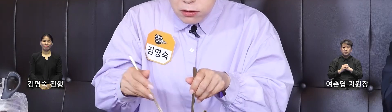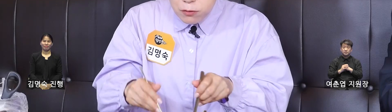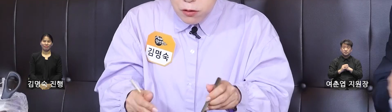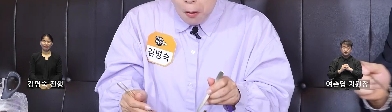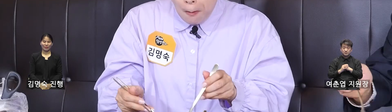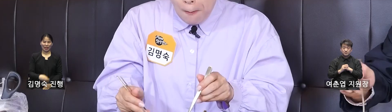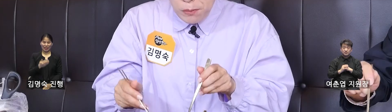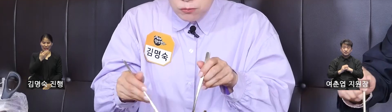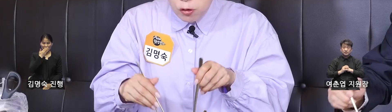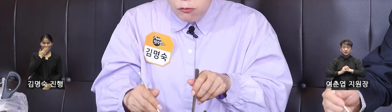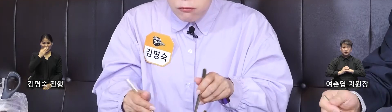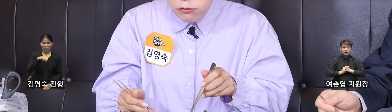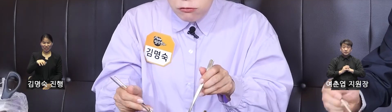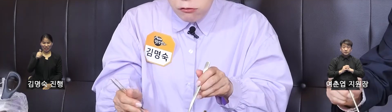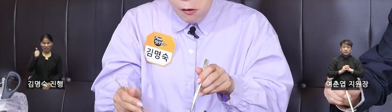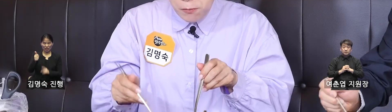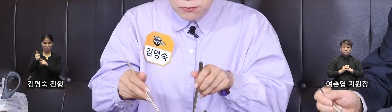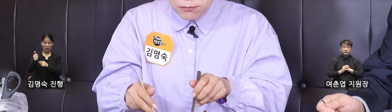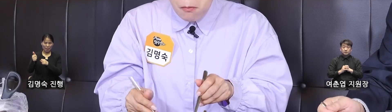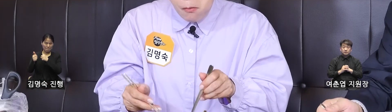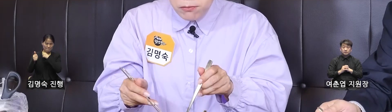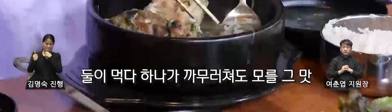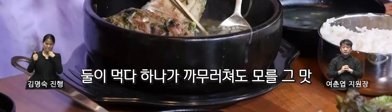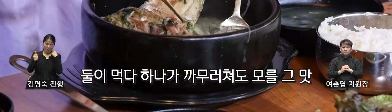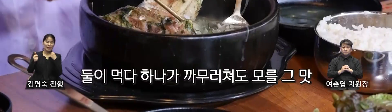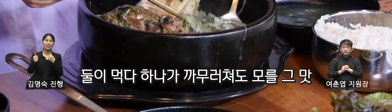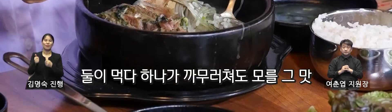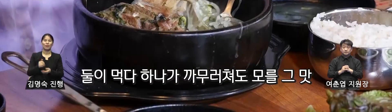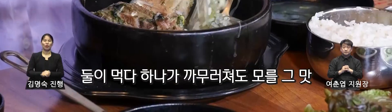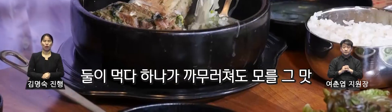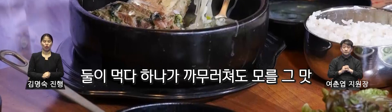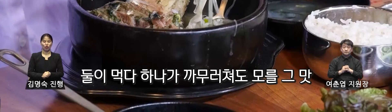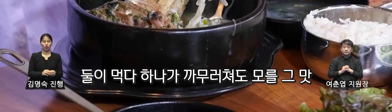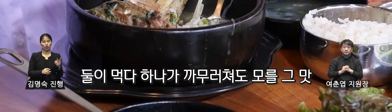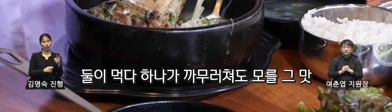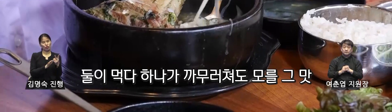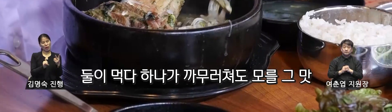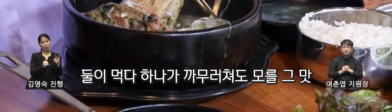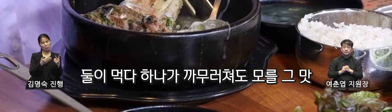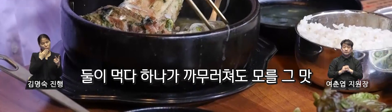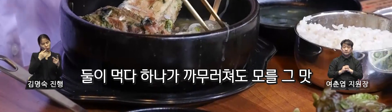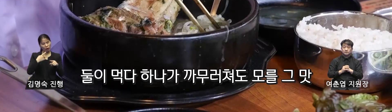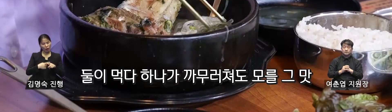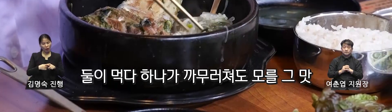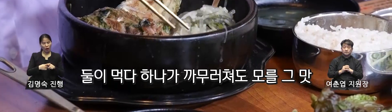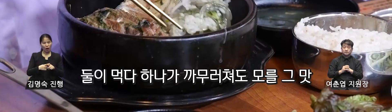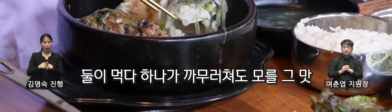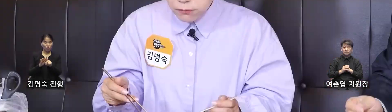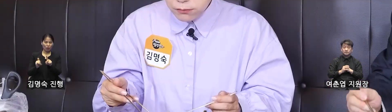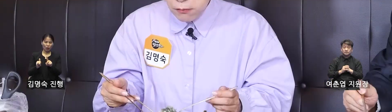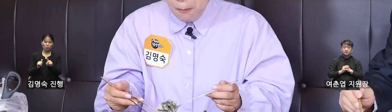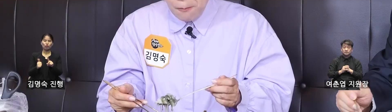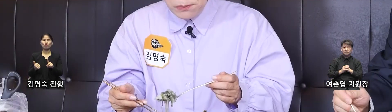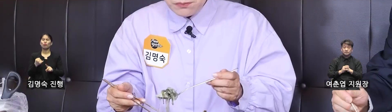아까 사장님이요 너무 맛있어서. 둘이 먹다 하나 어떻게 돼도 모른다고